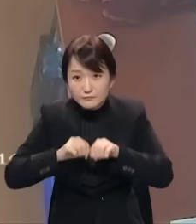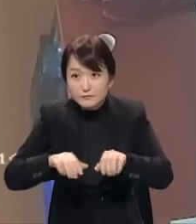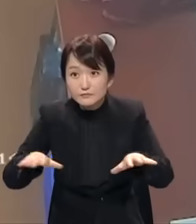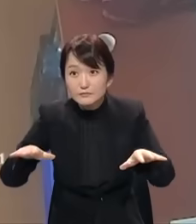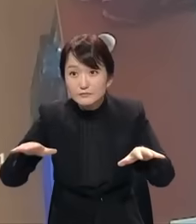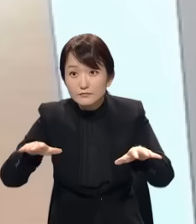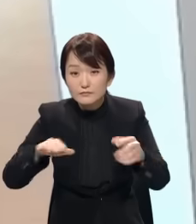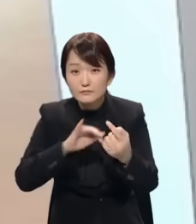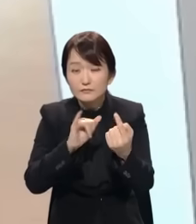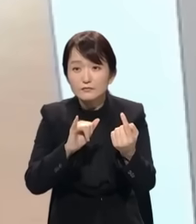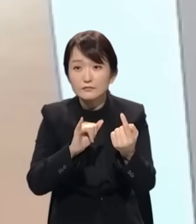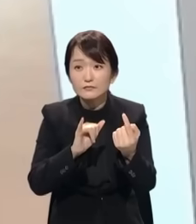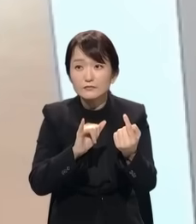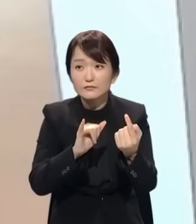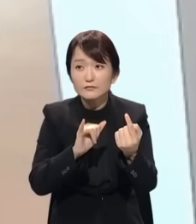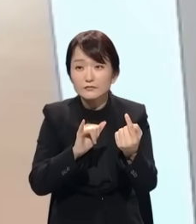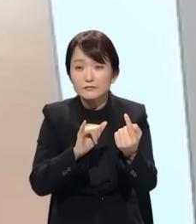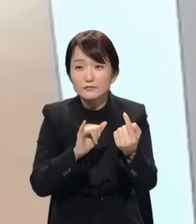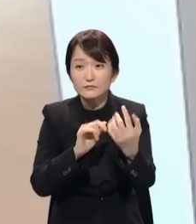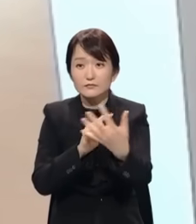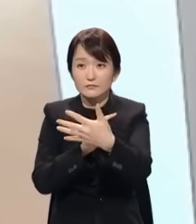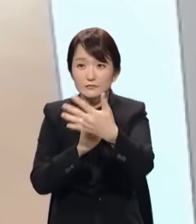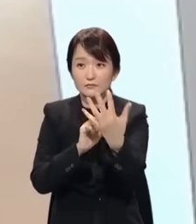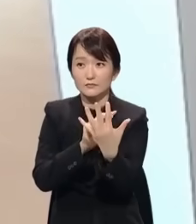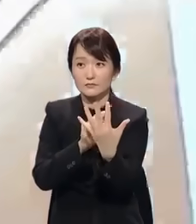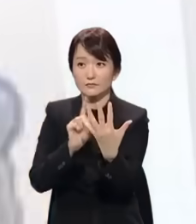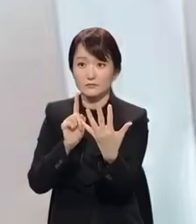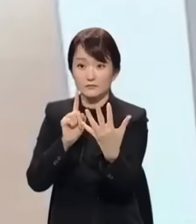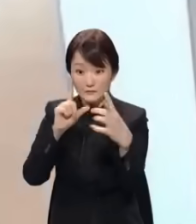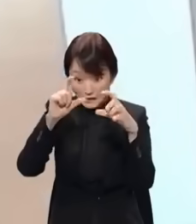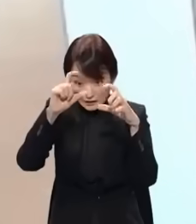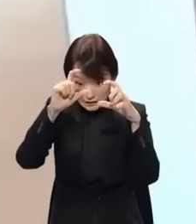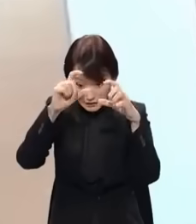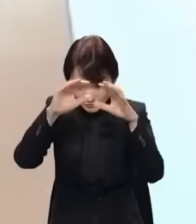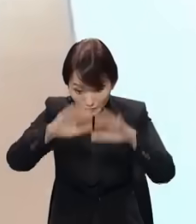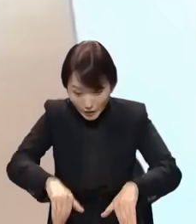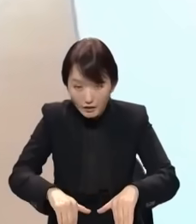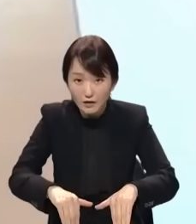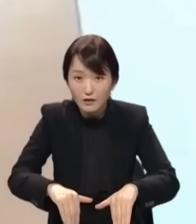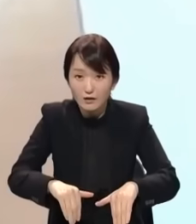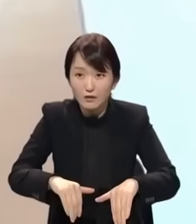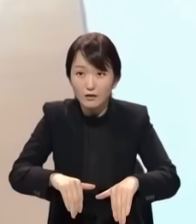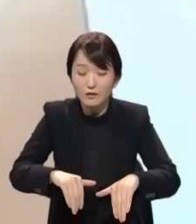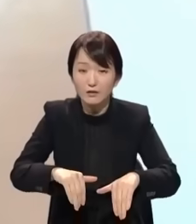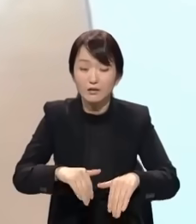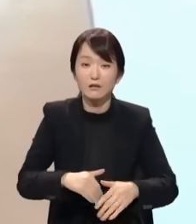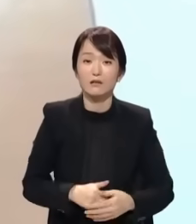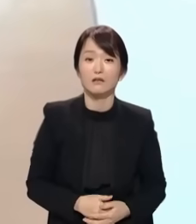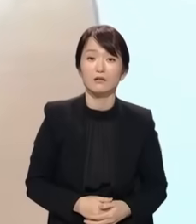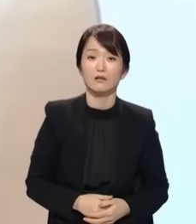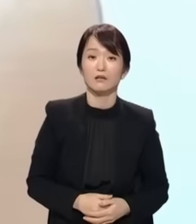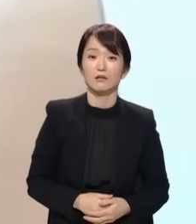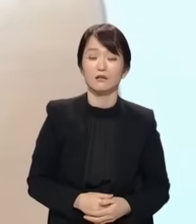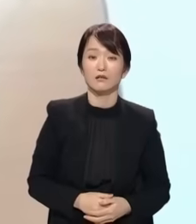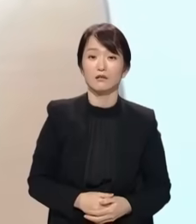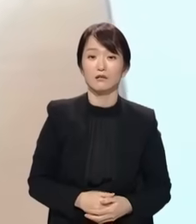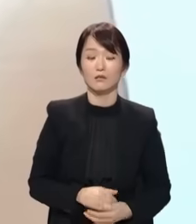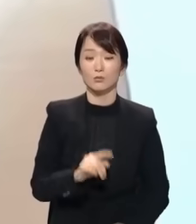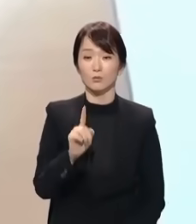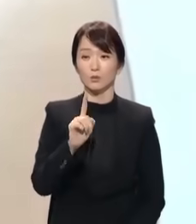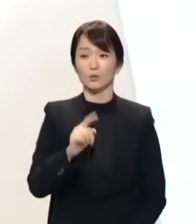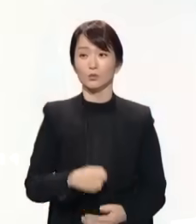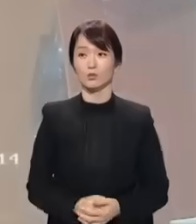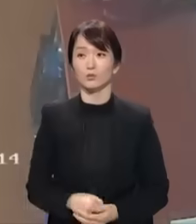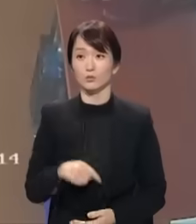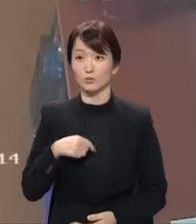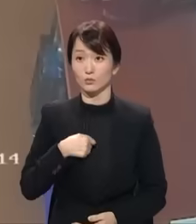한 사람만 빼고는 또 한 장을 남기려고 합니다. 그런데 그 순간 난간이 통째로 추락해버리고 말았습니다. 뭐야 이거?